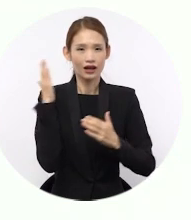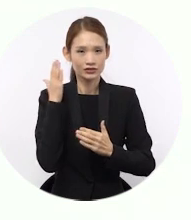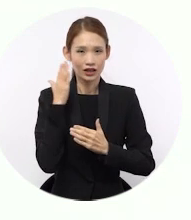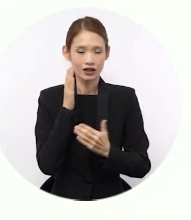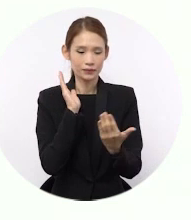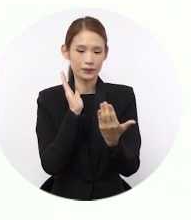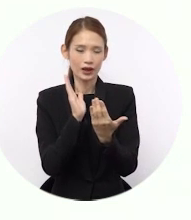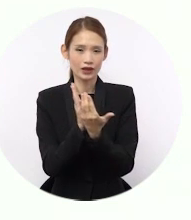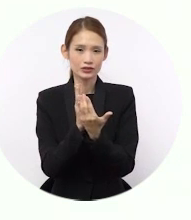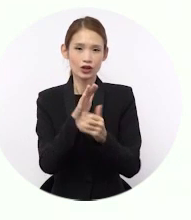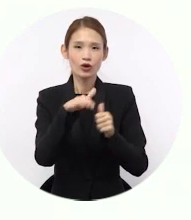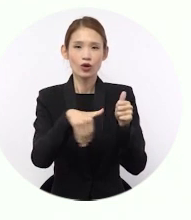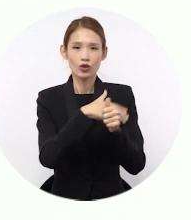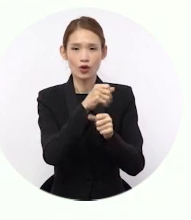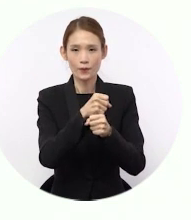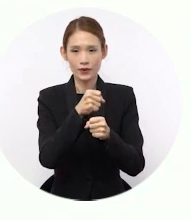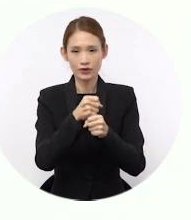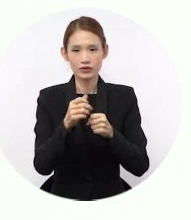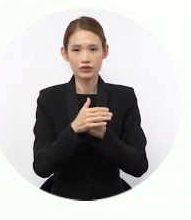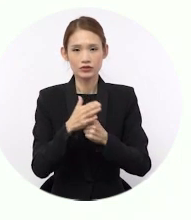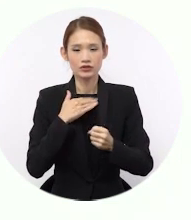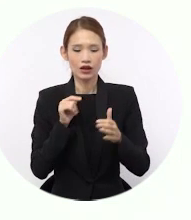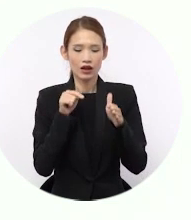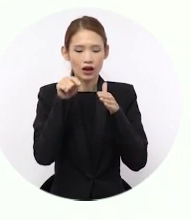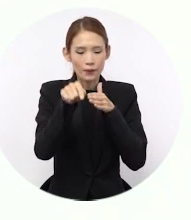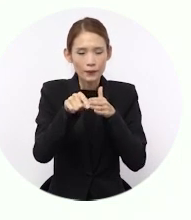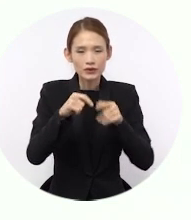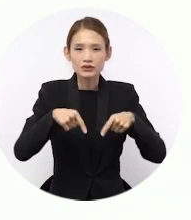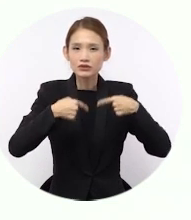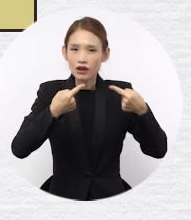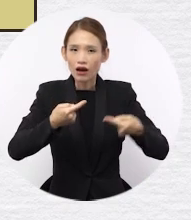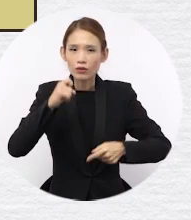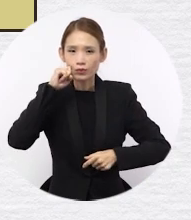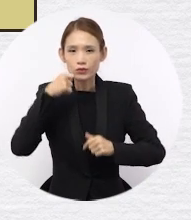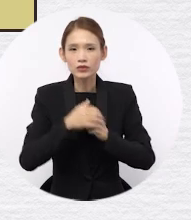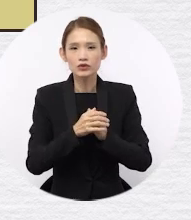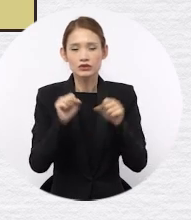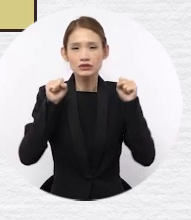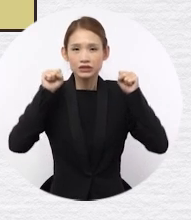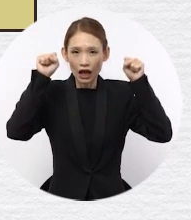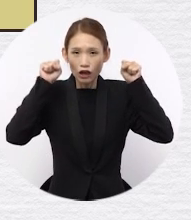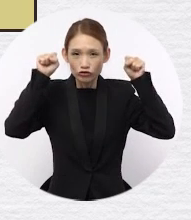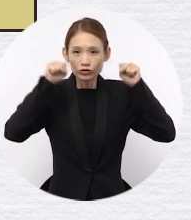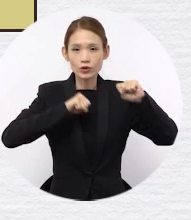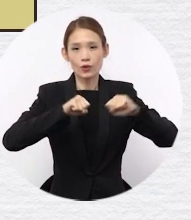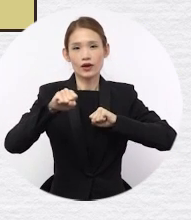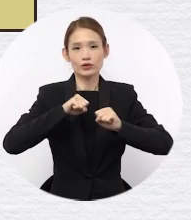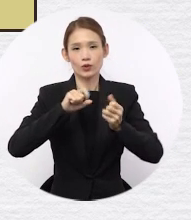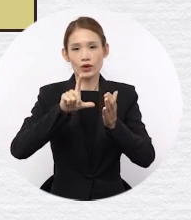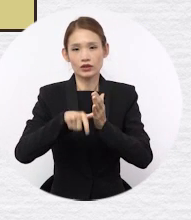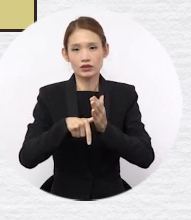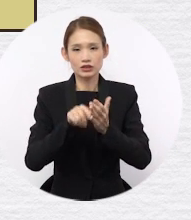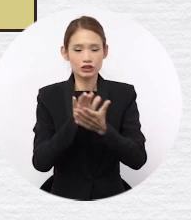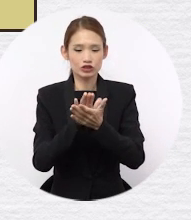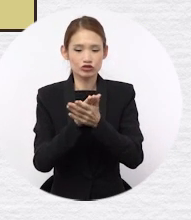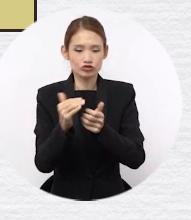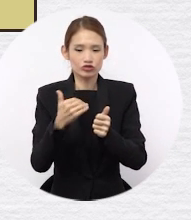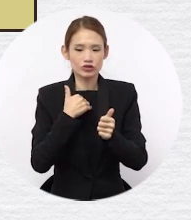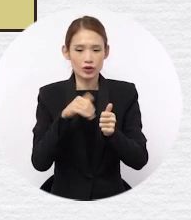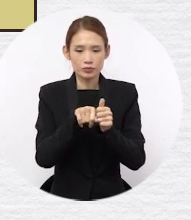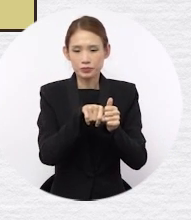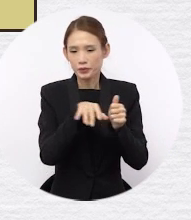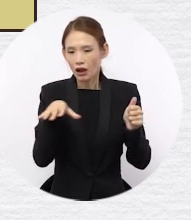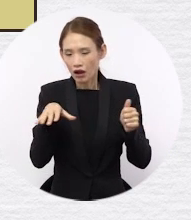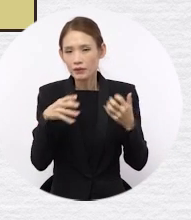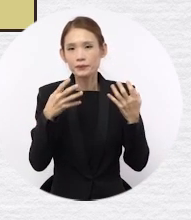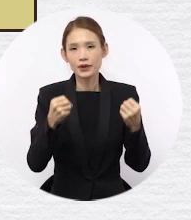있으니까 제대로 하기가 어려웠고 체육 시간에는 애들이 껴주질 않아서